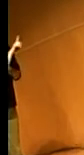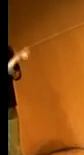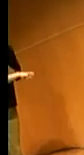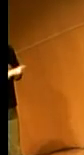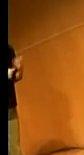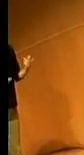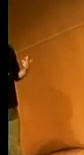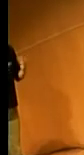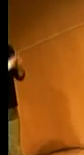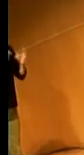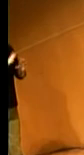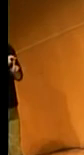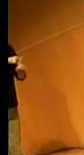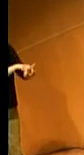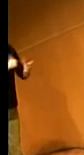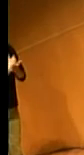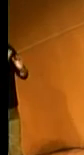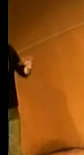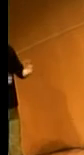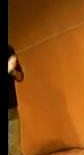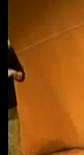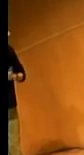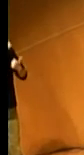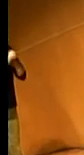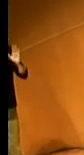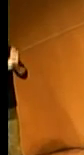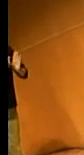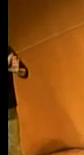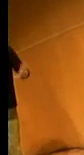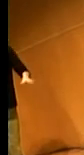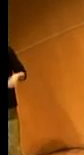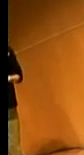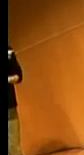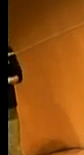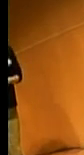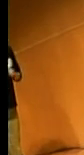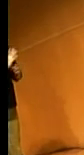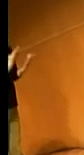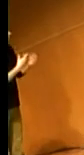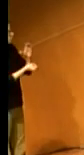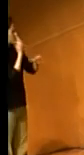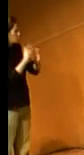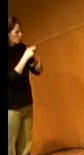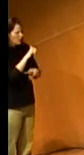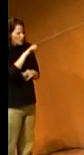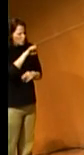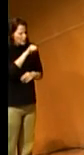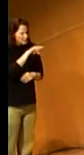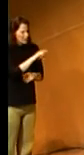justement, parce qu'à l'époque des AVS, qui ne s'appelait pas encore SH,